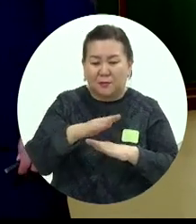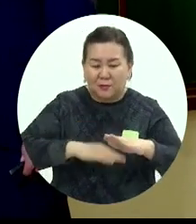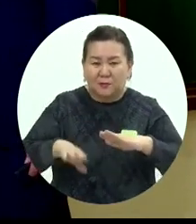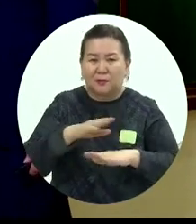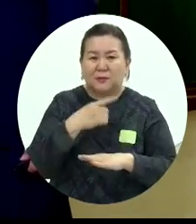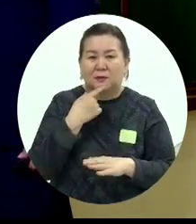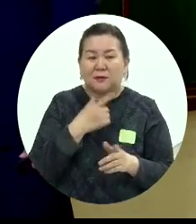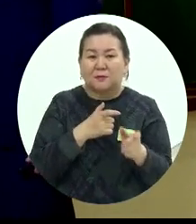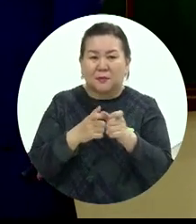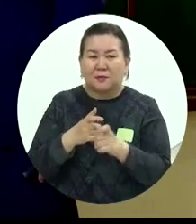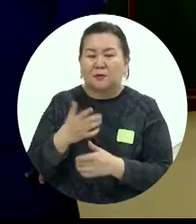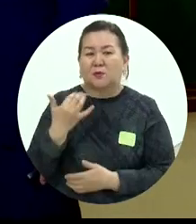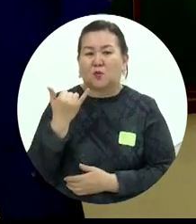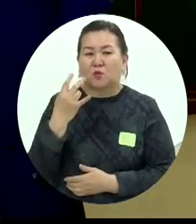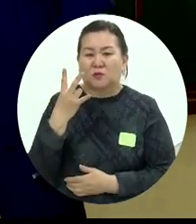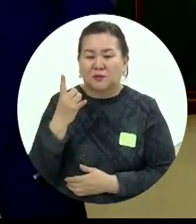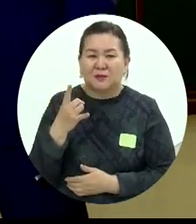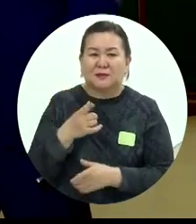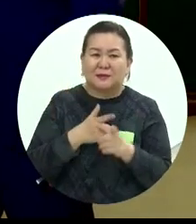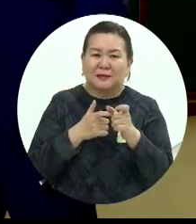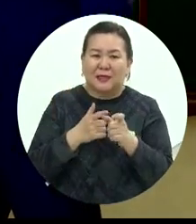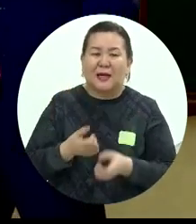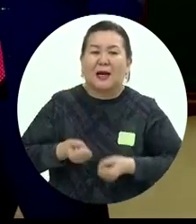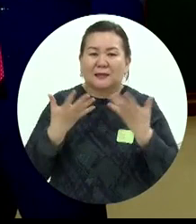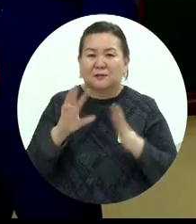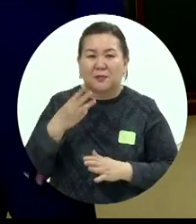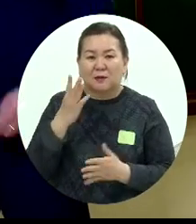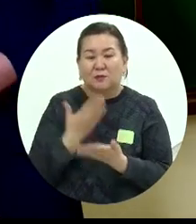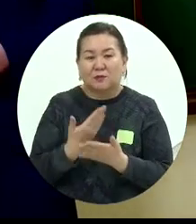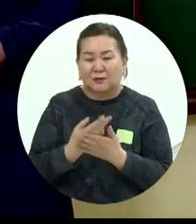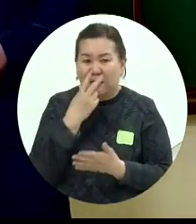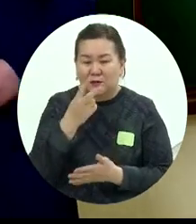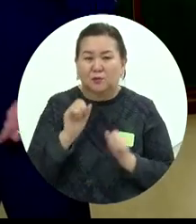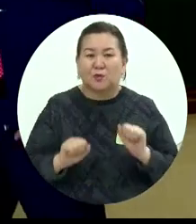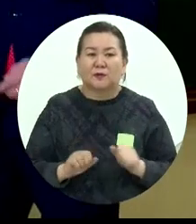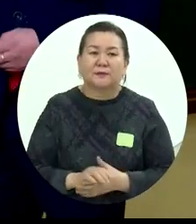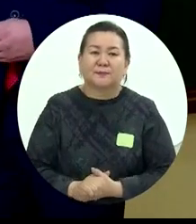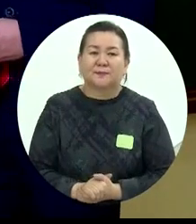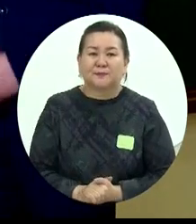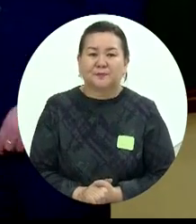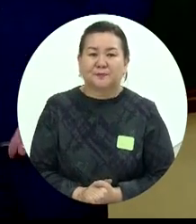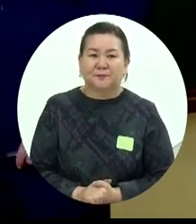за орчин үед бол усны төлөөх дайм бас гарч болцсоо юм а гэдгийг үл эндээс харж болох нэ.